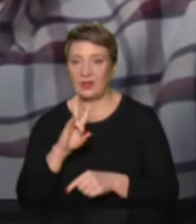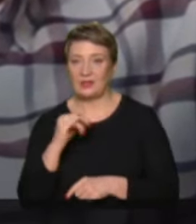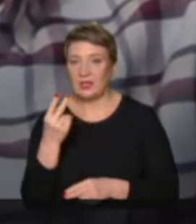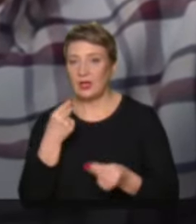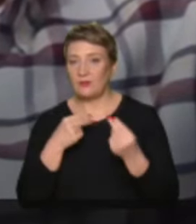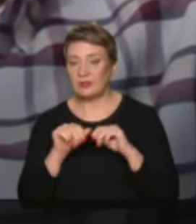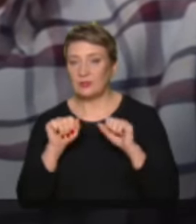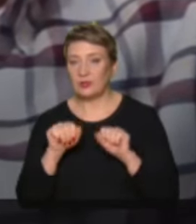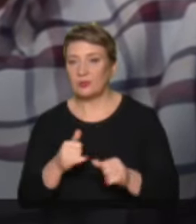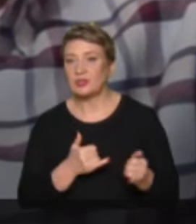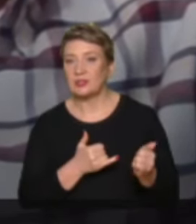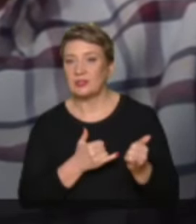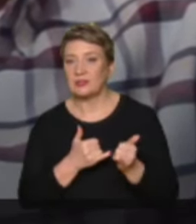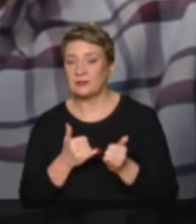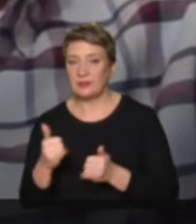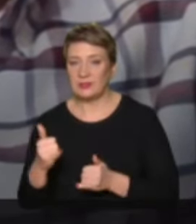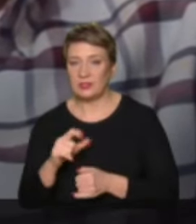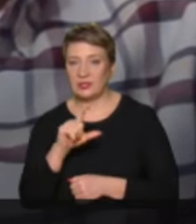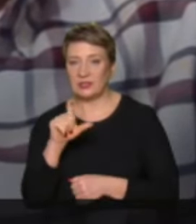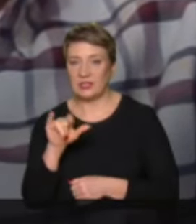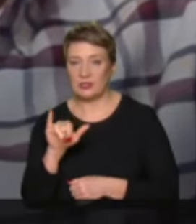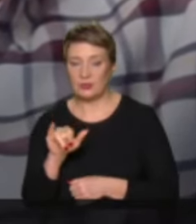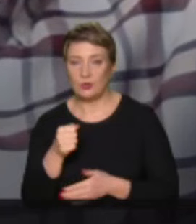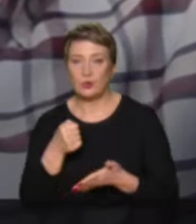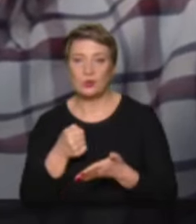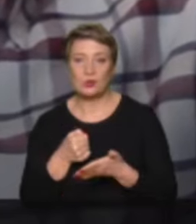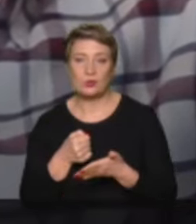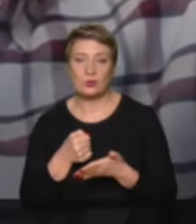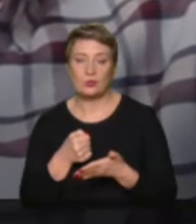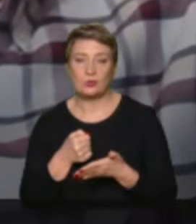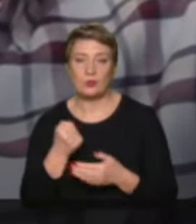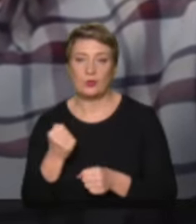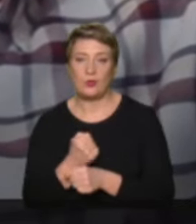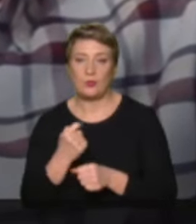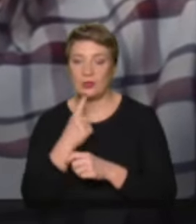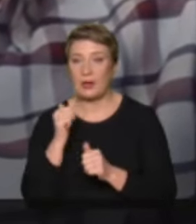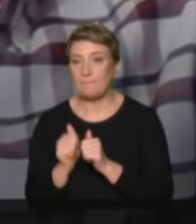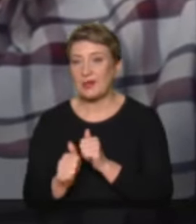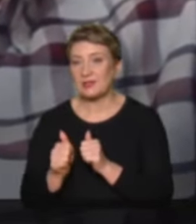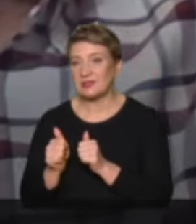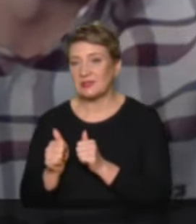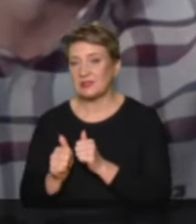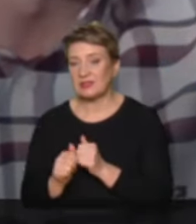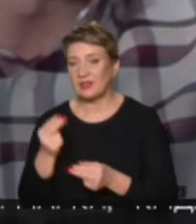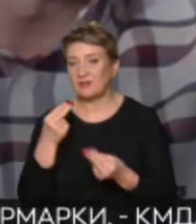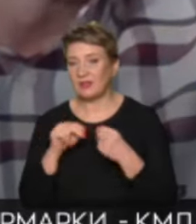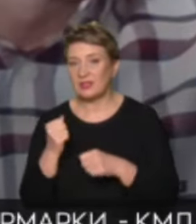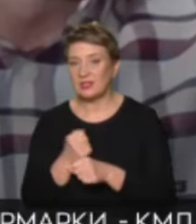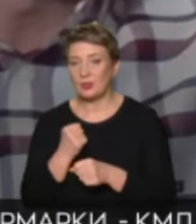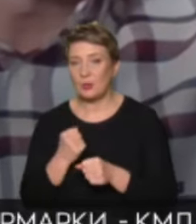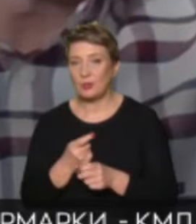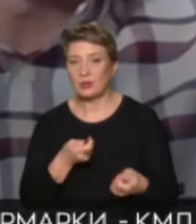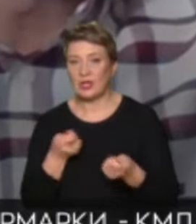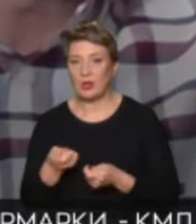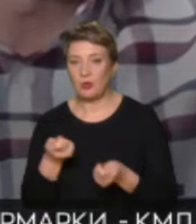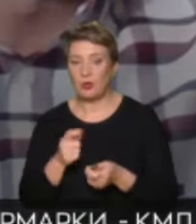можна забезпечувати наш гарнізон в Авдіївці, тобто це робота постійна, ефективна робота логістики.